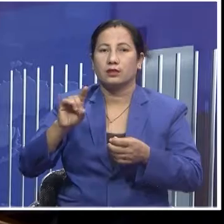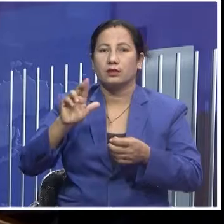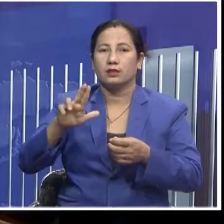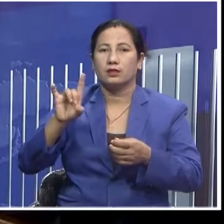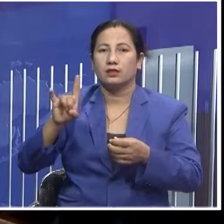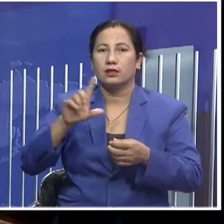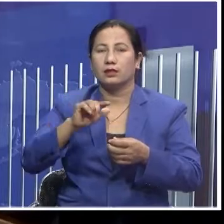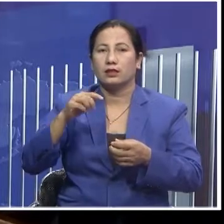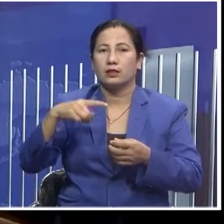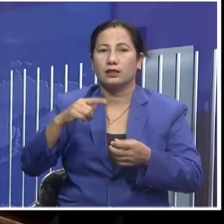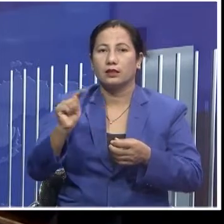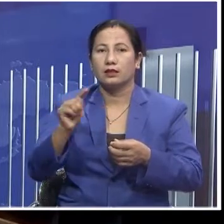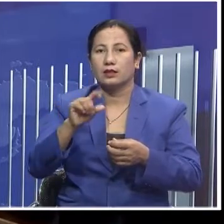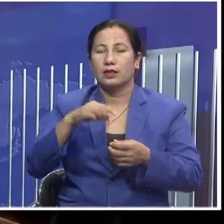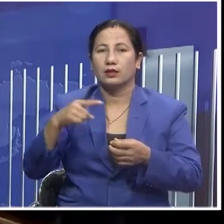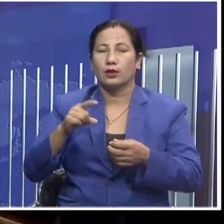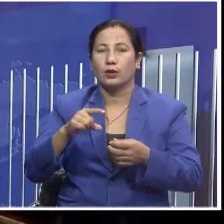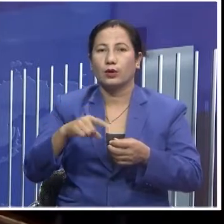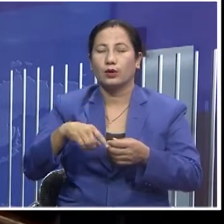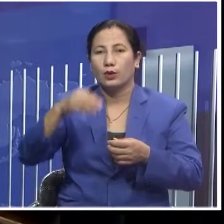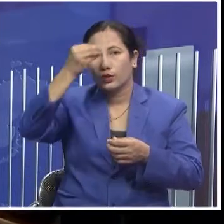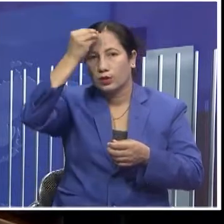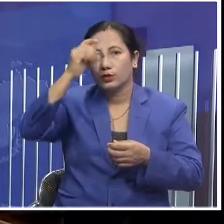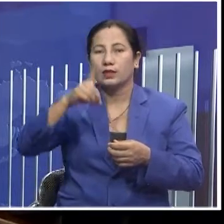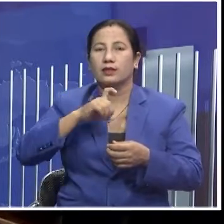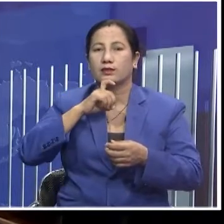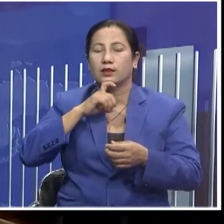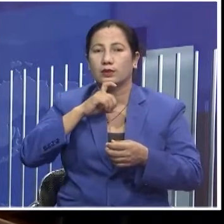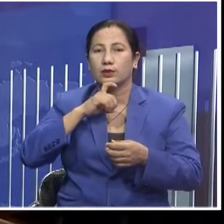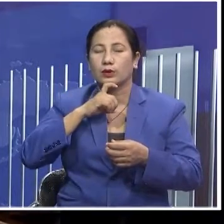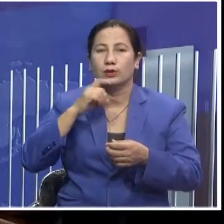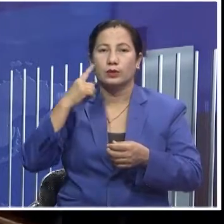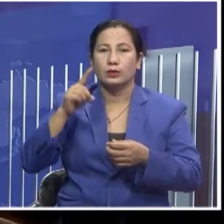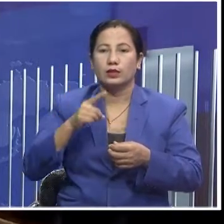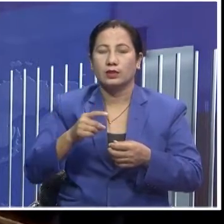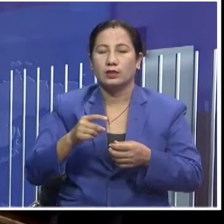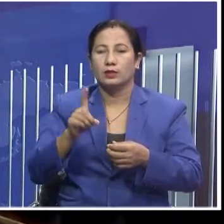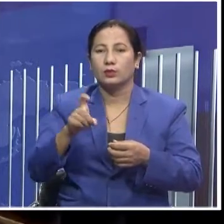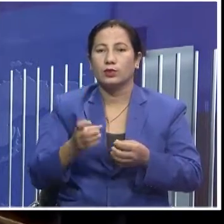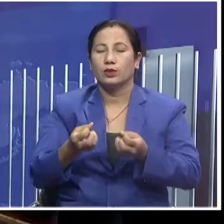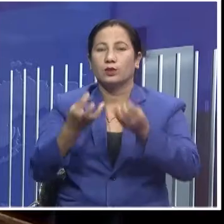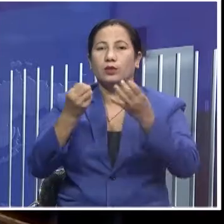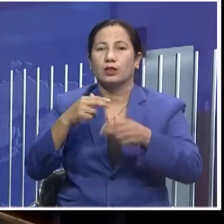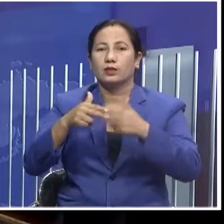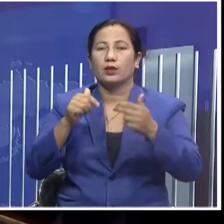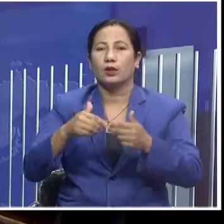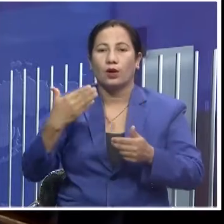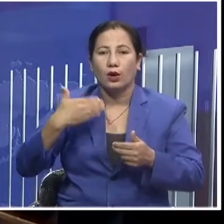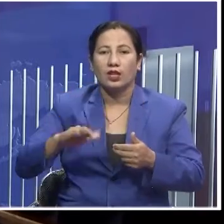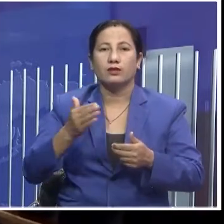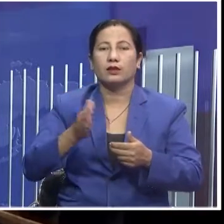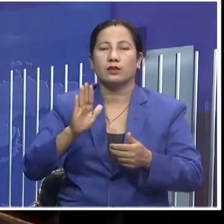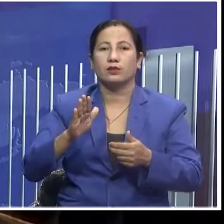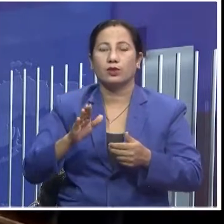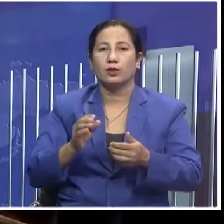आज यो असौज 1 गतेको दिन चाहिँ बुढी पोल्ने भन्ने परम्परा नै छ र त यो लोप हुँदै जाँदै गइरहेछ। तर यसको